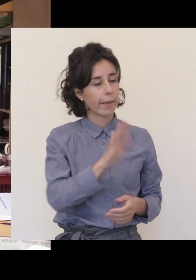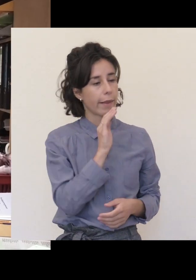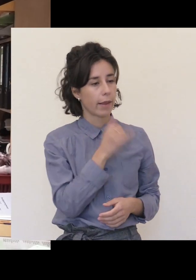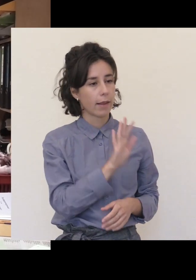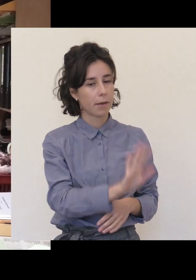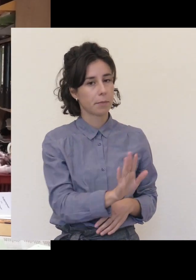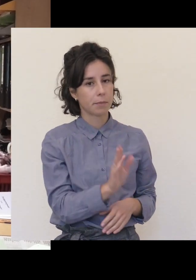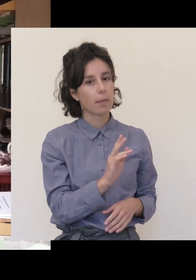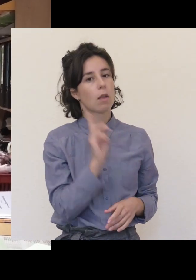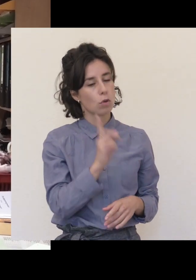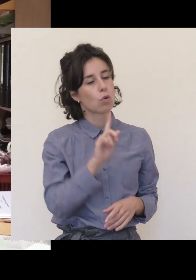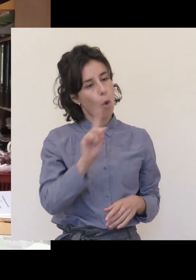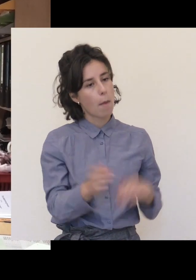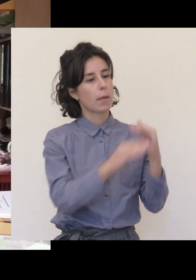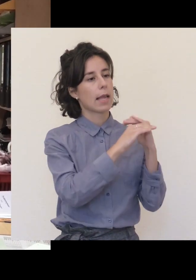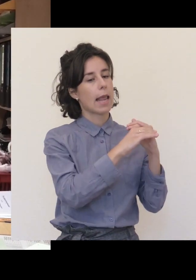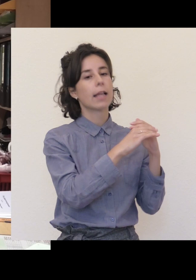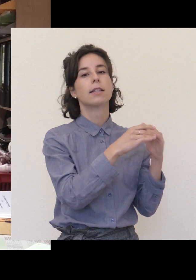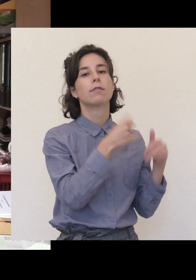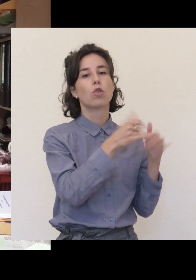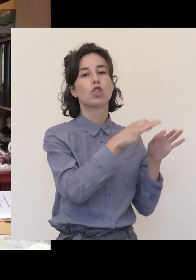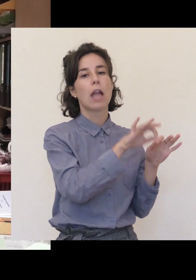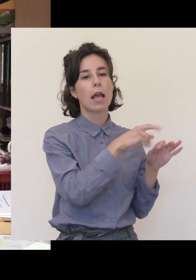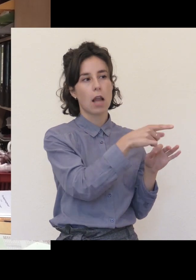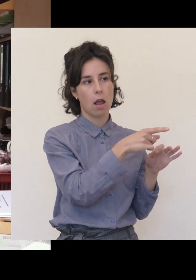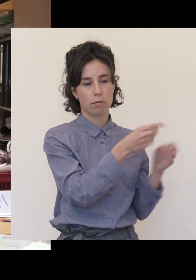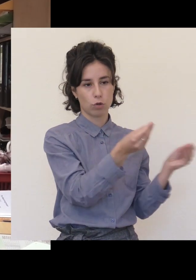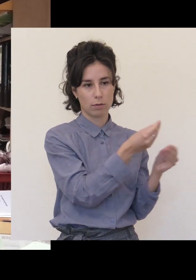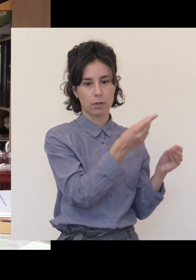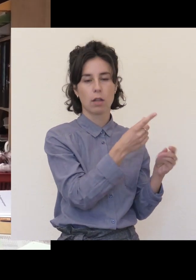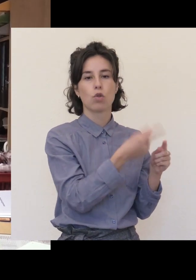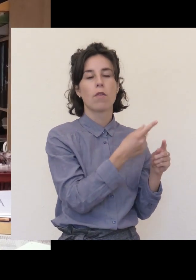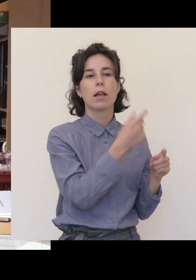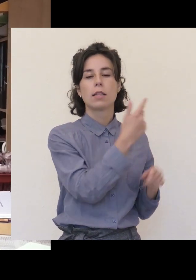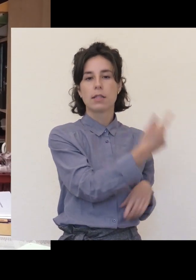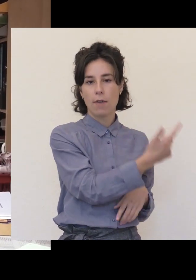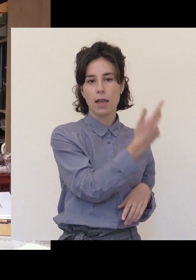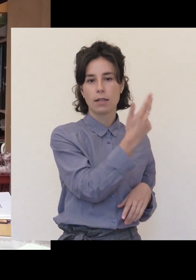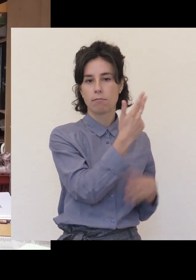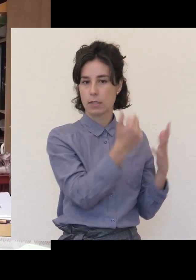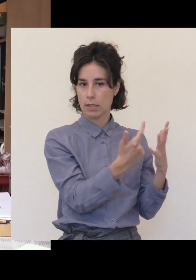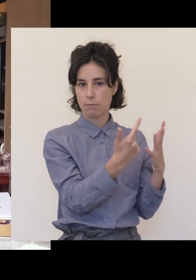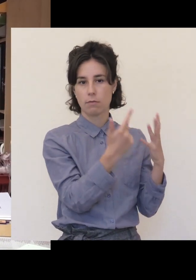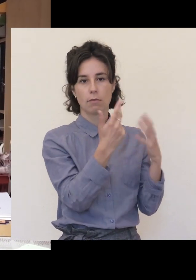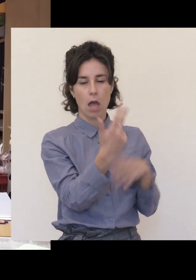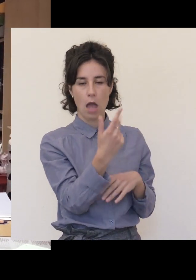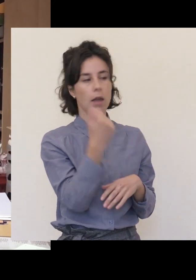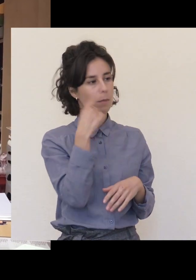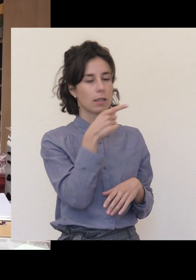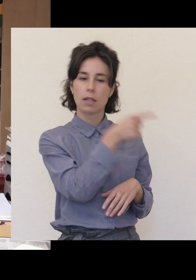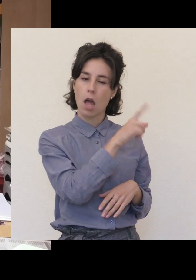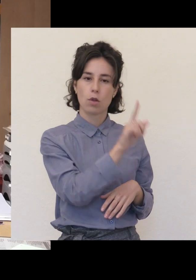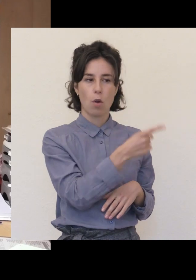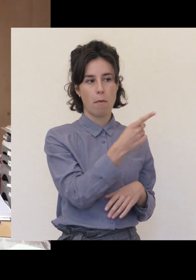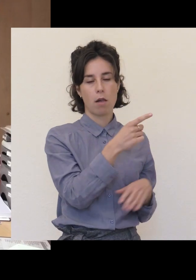nee, nee, nee. Das müssen Sie nochmal mit der Kollegin Schneider klären. Die hat die Durchfall 273. Die Vorwahl ist dieselbe. Aber da bitte wirklich